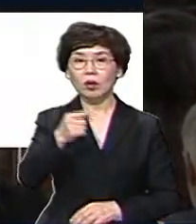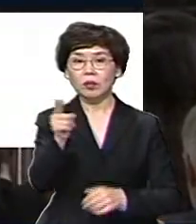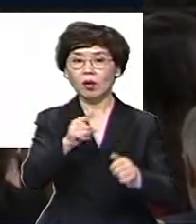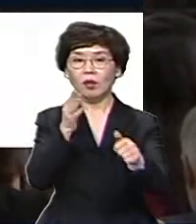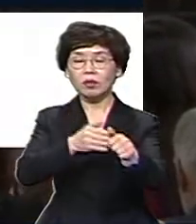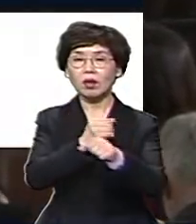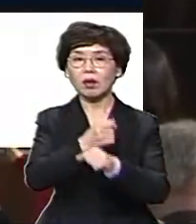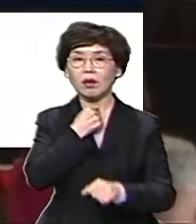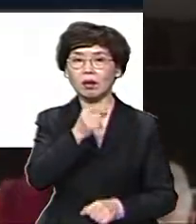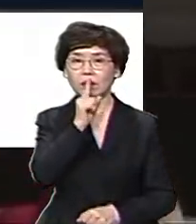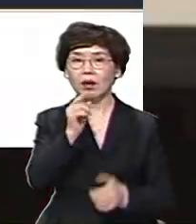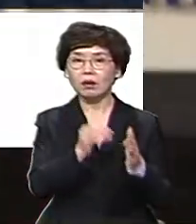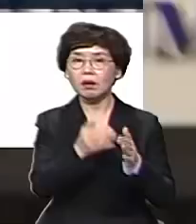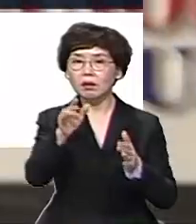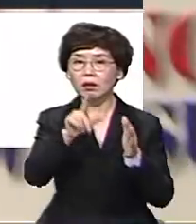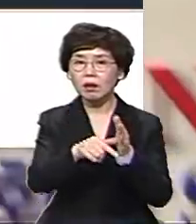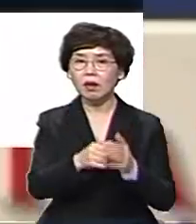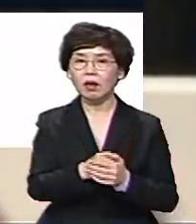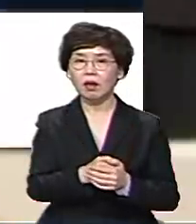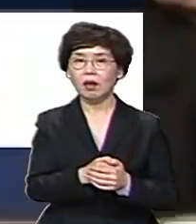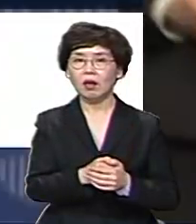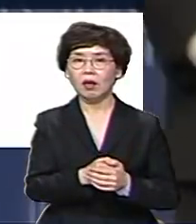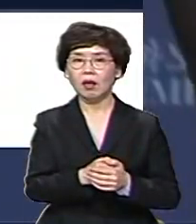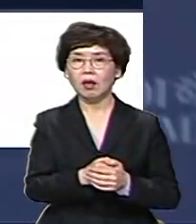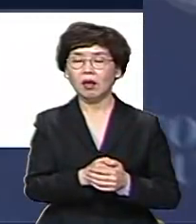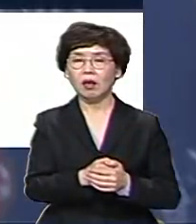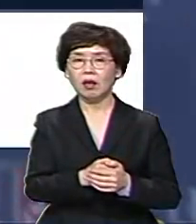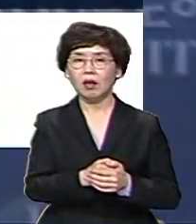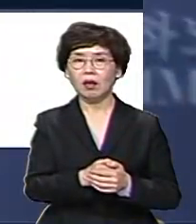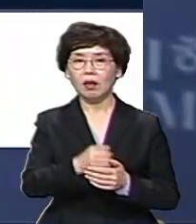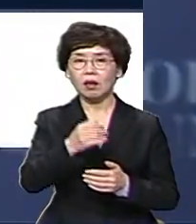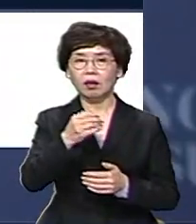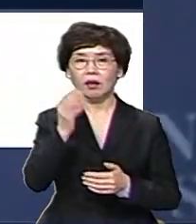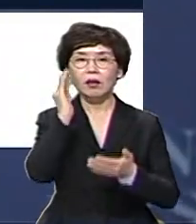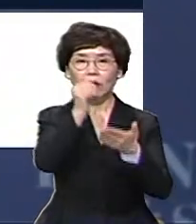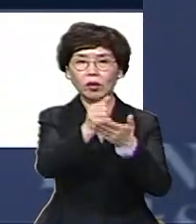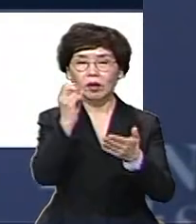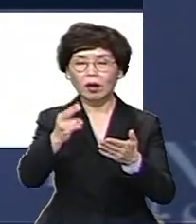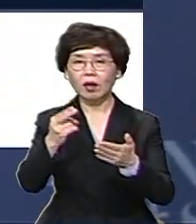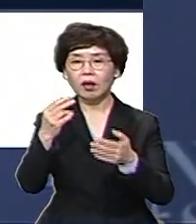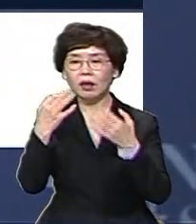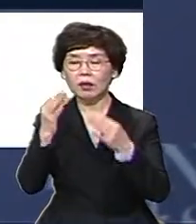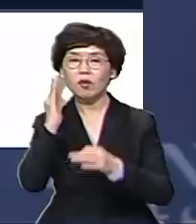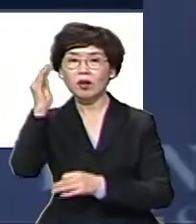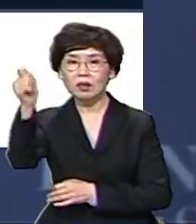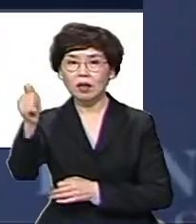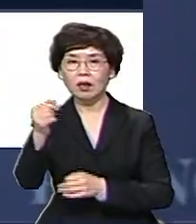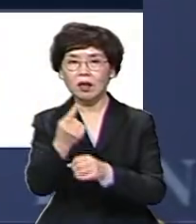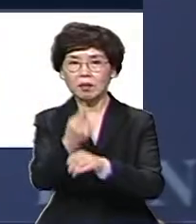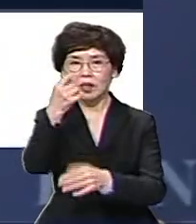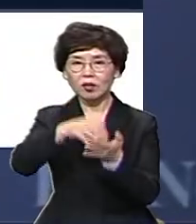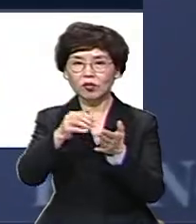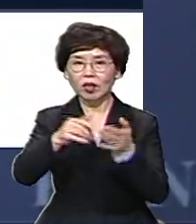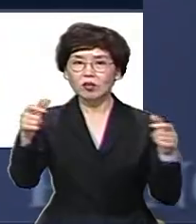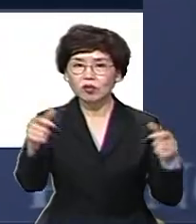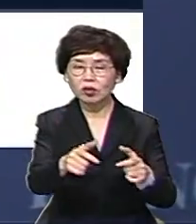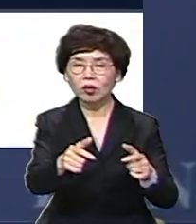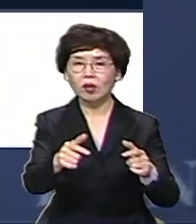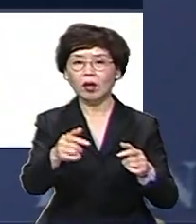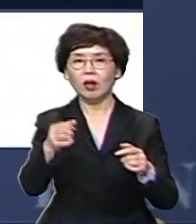게 있습니다. 6개월 내에 뭔가 하지 않으면 나중에 다시 돌아와서 뭔가 부탁하겠다라고 말씀하셨는데 그